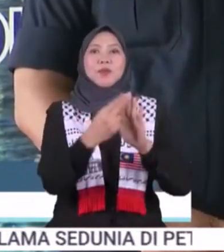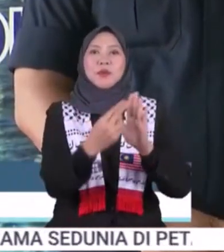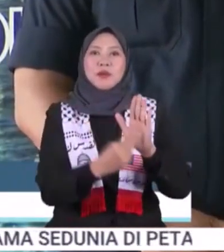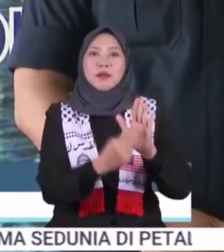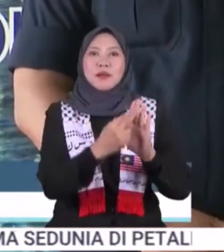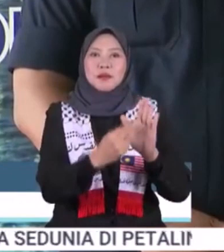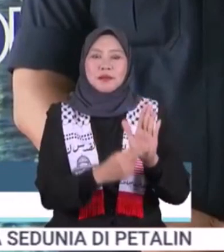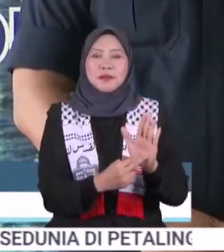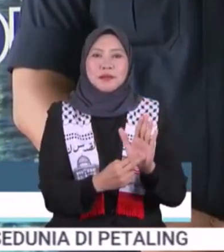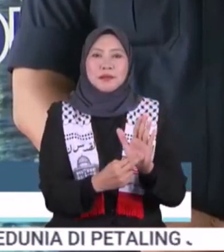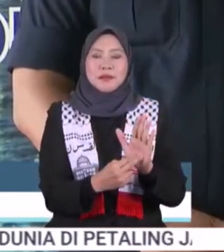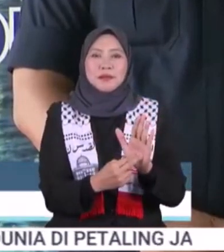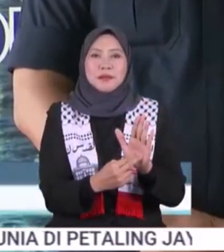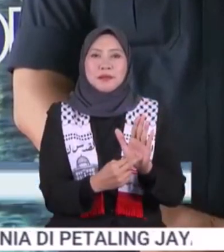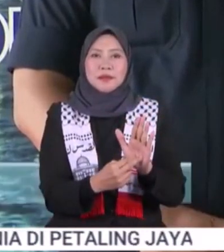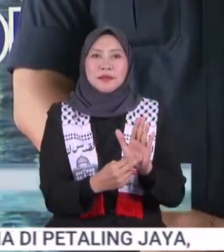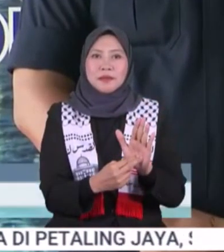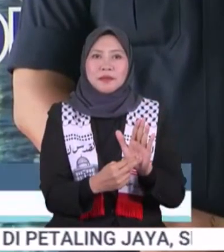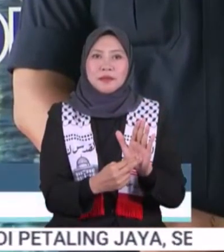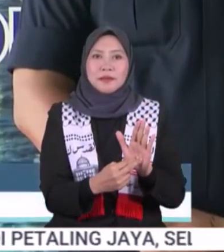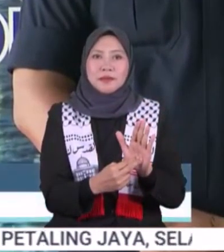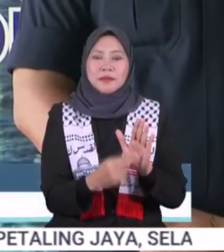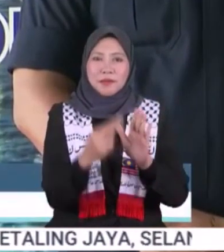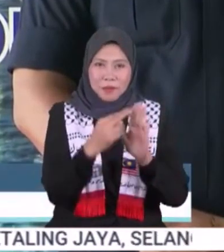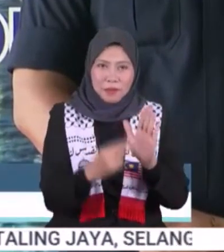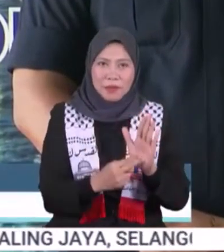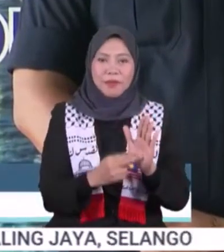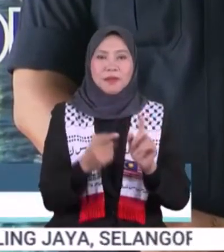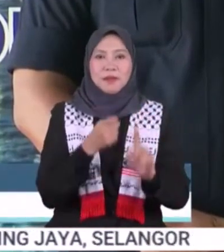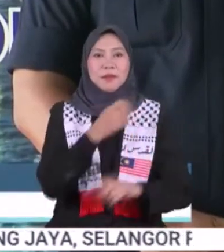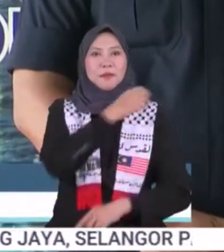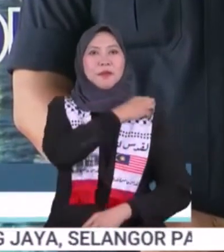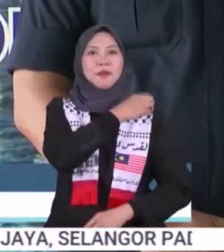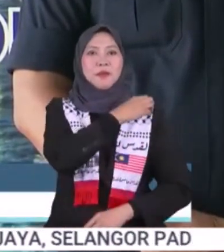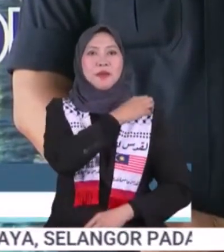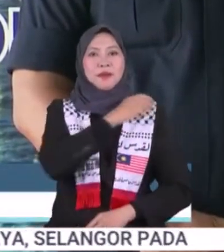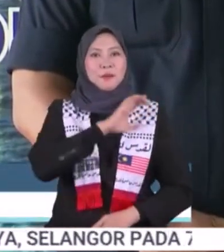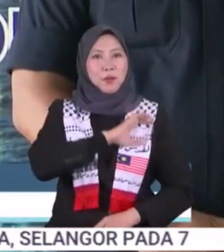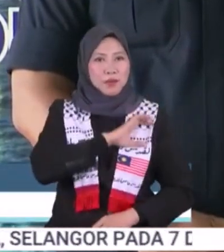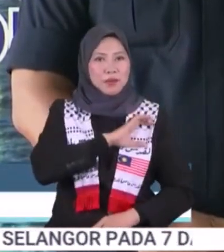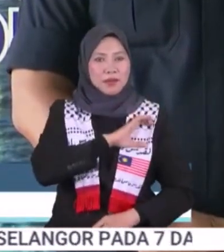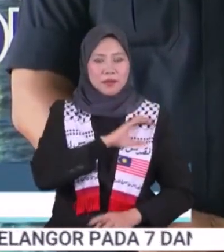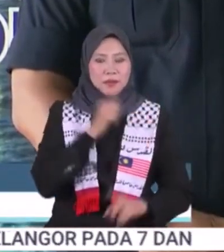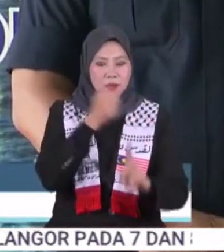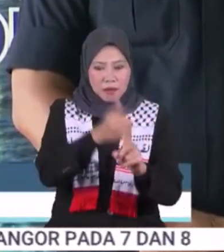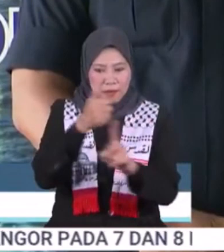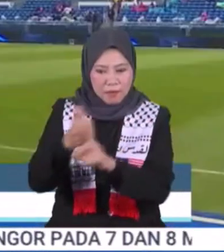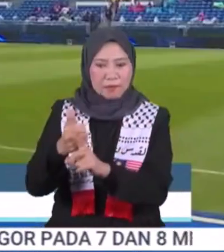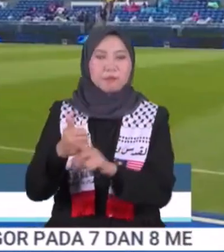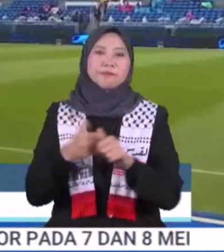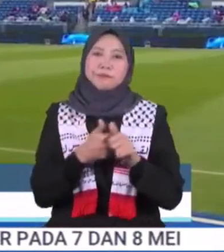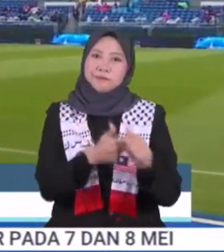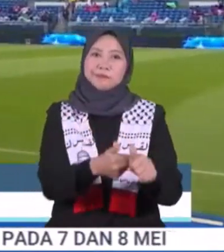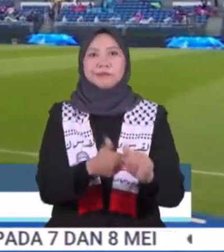ikut apa yang disuruh oleh pegawai bertugas, polis dan sebagainya.